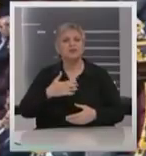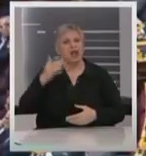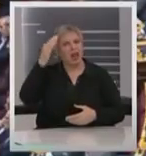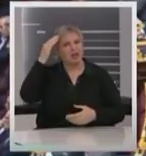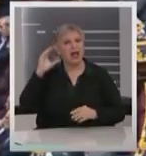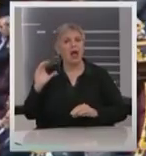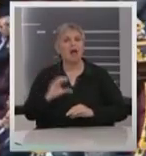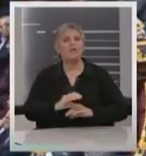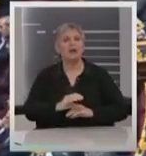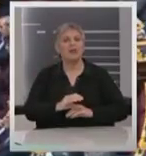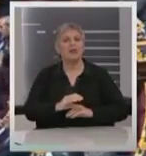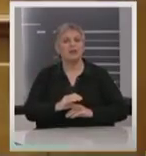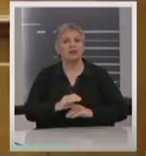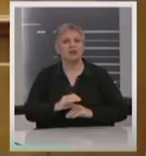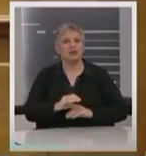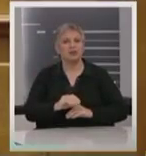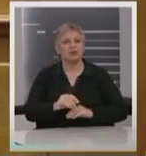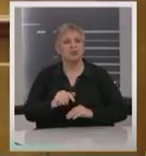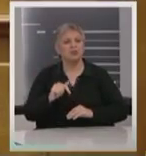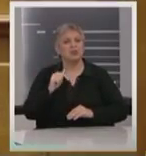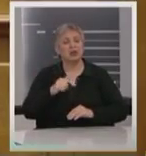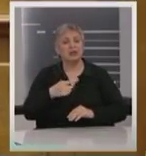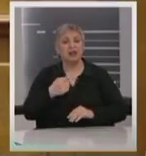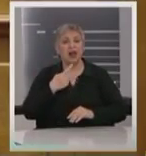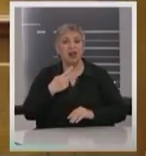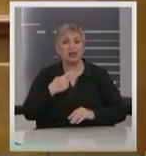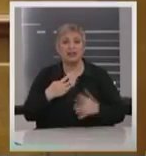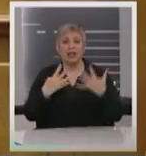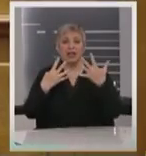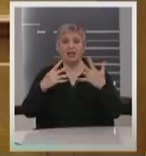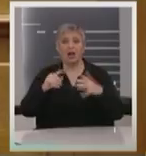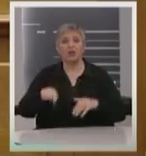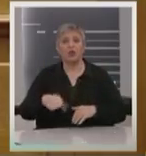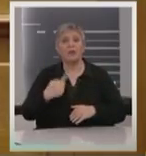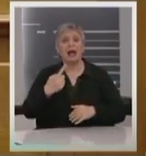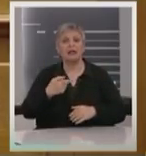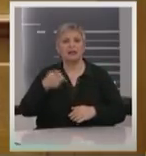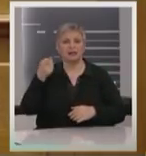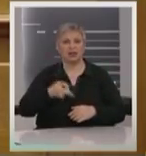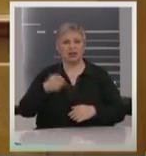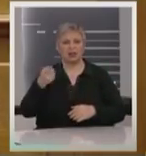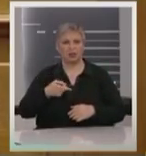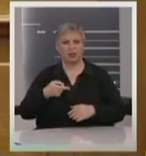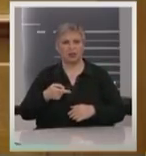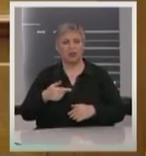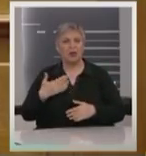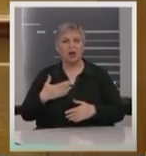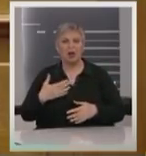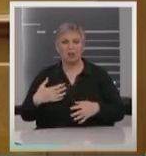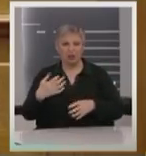κύριε Τσακαλώτε, που είχατε στον προϋπολογισμό? 9,1% που είμαστε στο